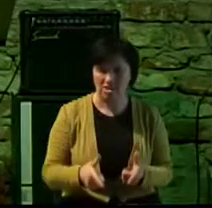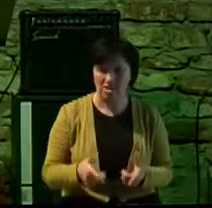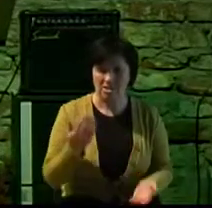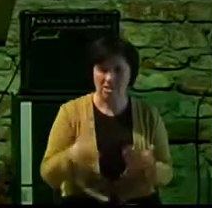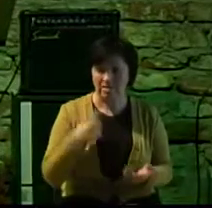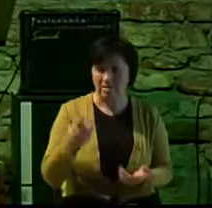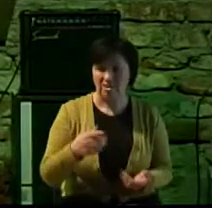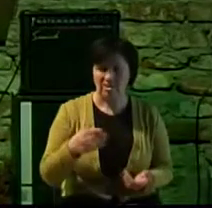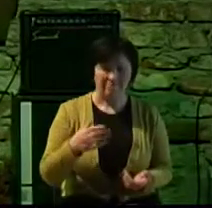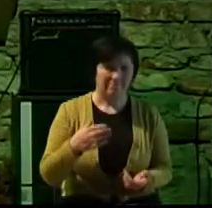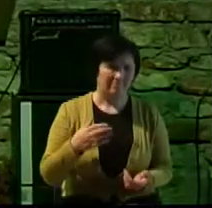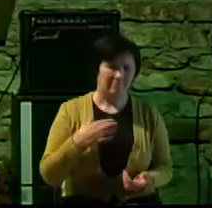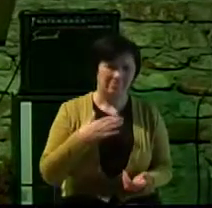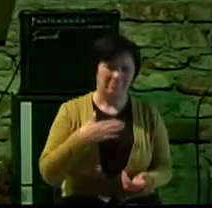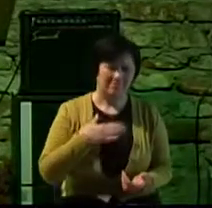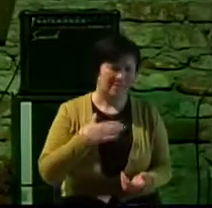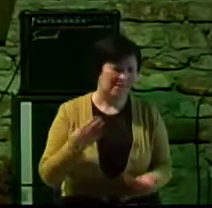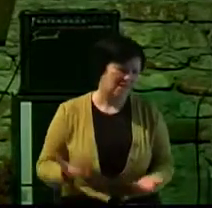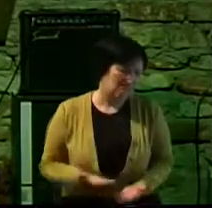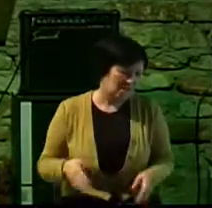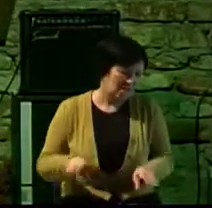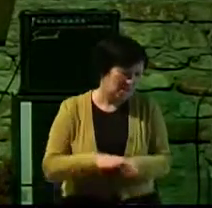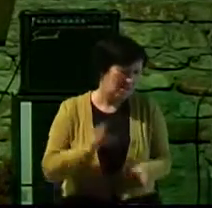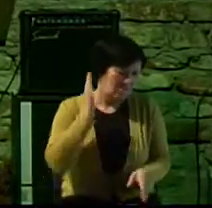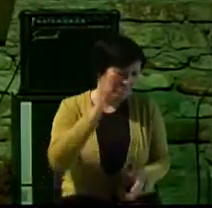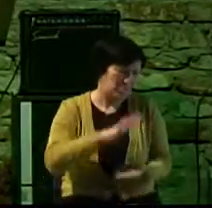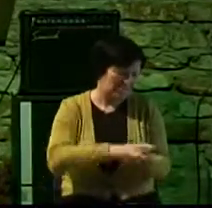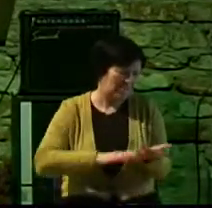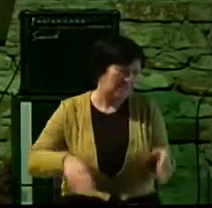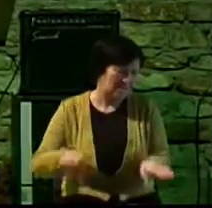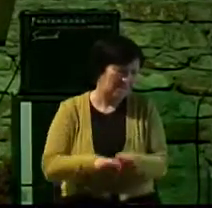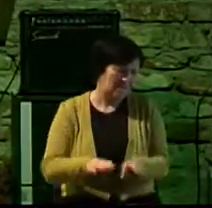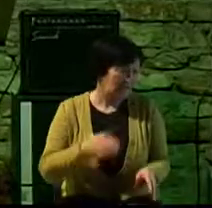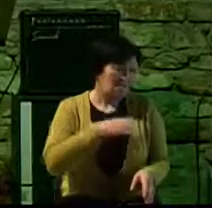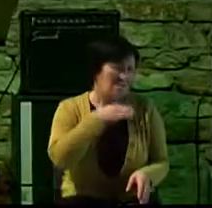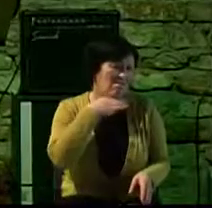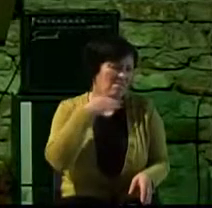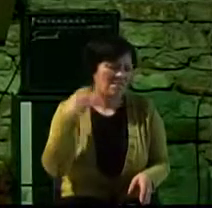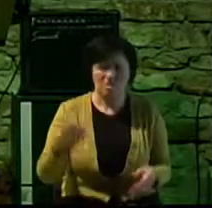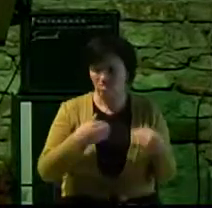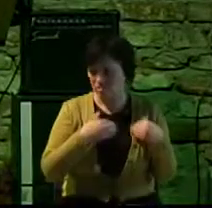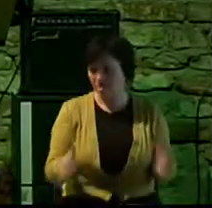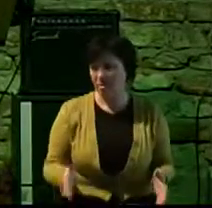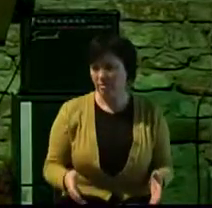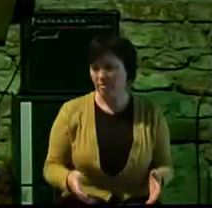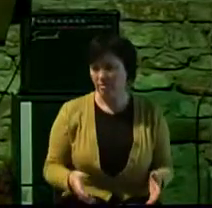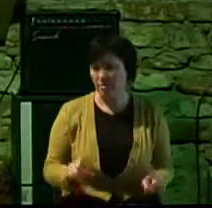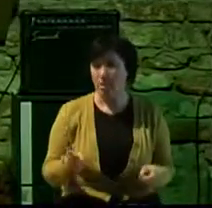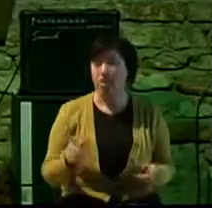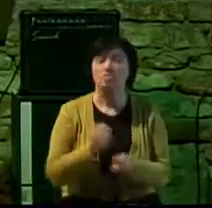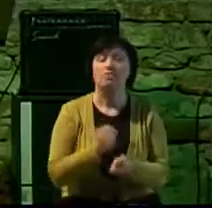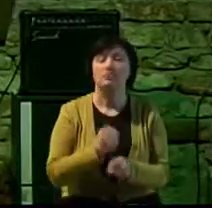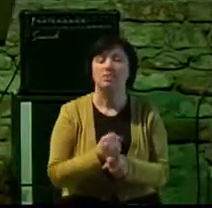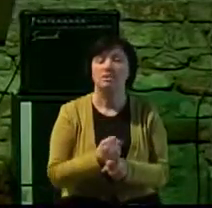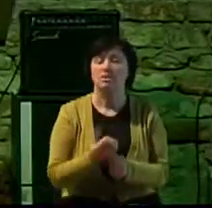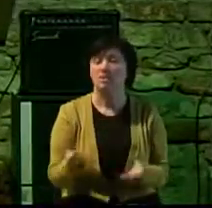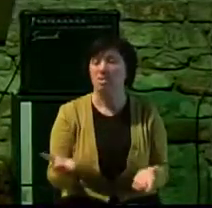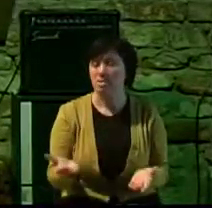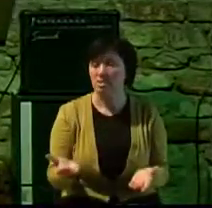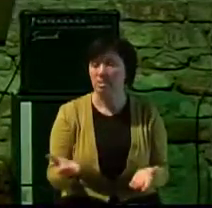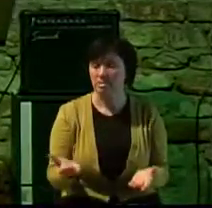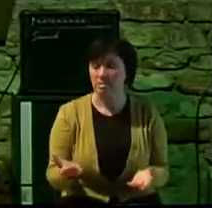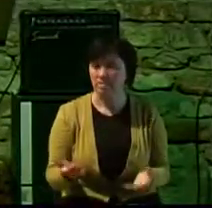а если он говорит, что «я жил так и буду жить, и не собираюсь даже в этом каяться», что делать в таком